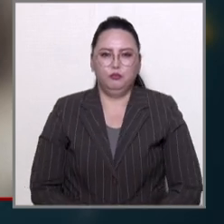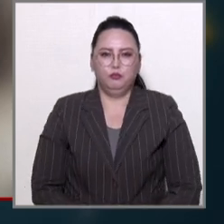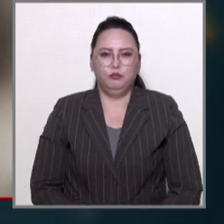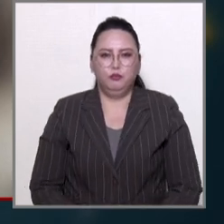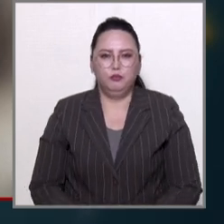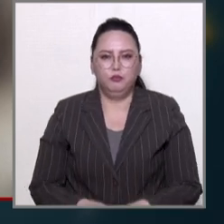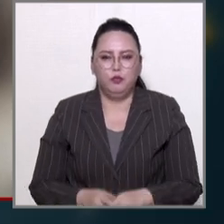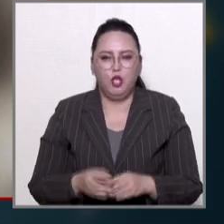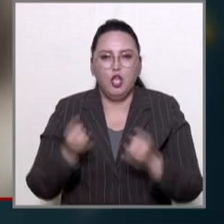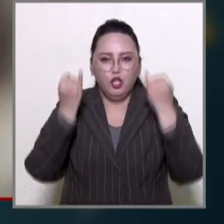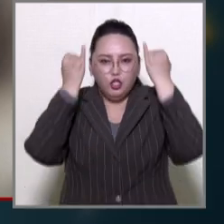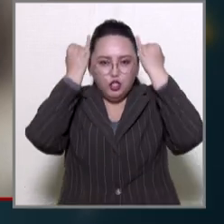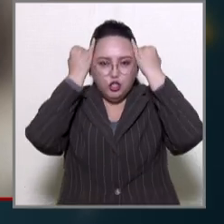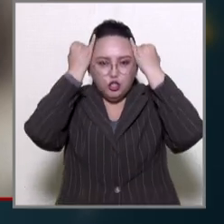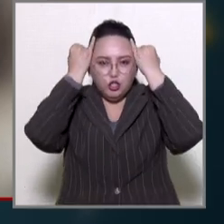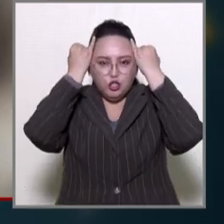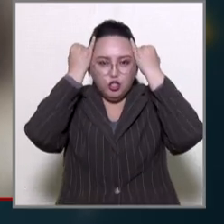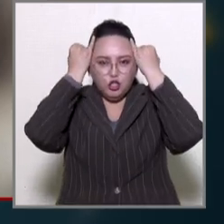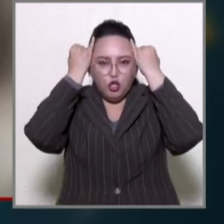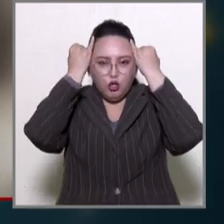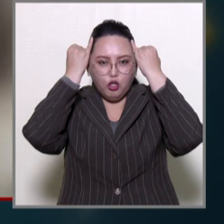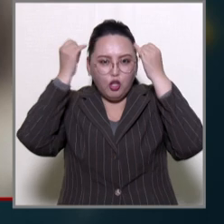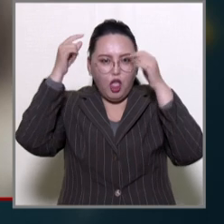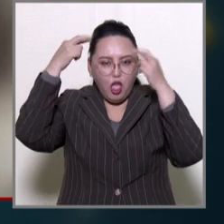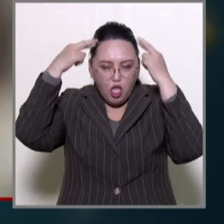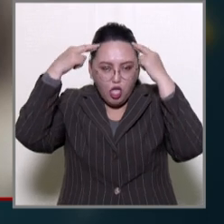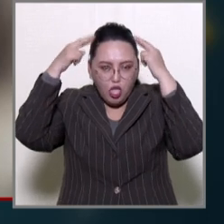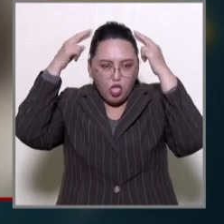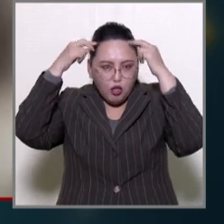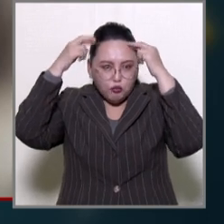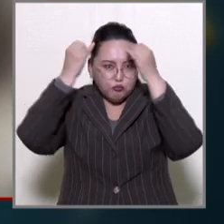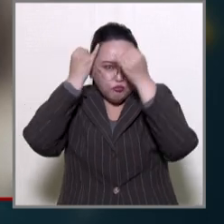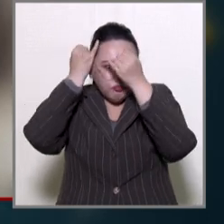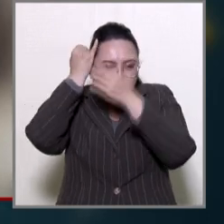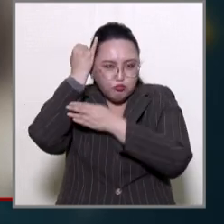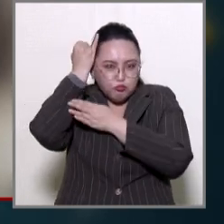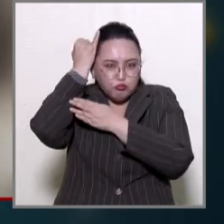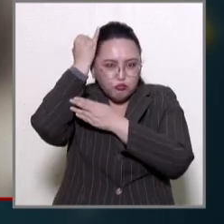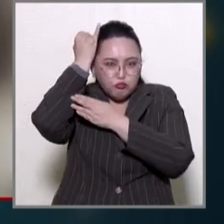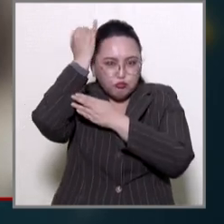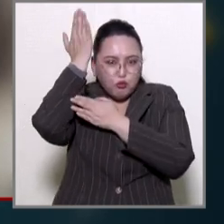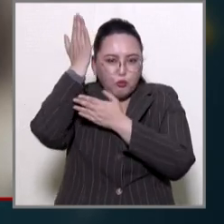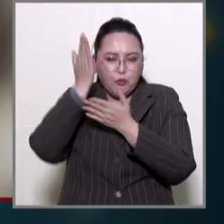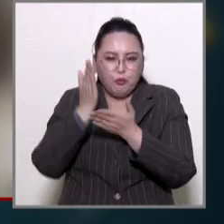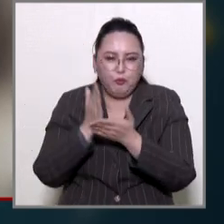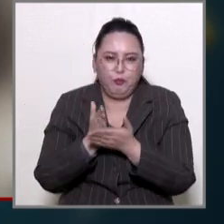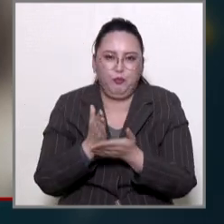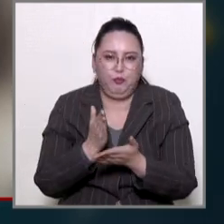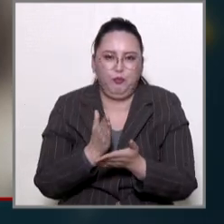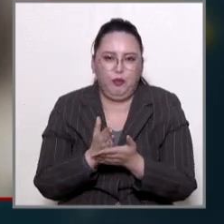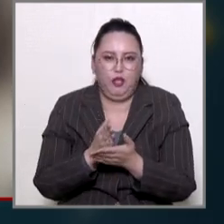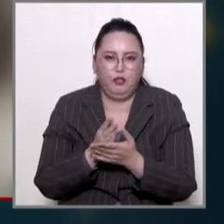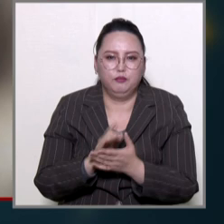болсныг ишиг ихэндээ ойлгосонгүй. Хаданд хаяа нэг толгойгоо үрчгээд л сүрэг даган тоглож явах